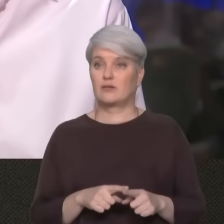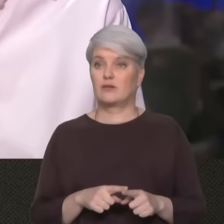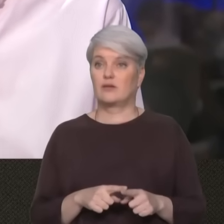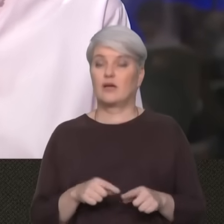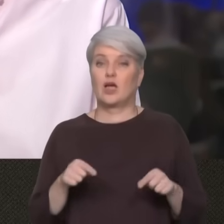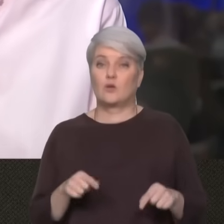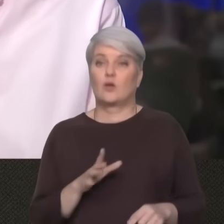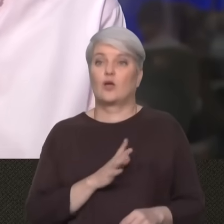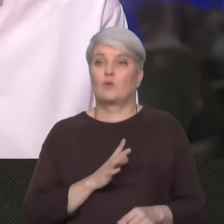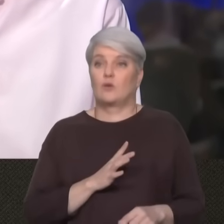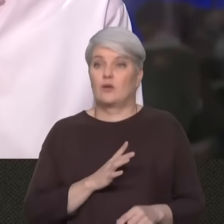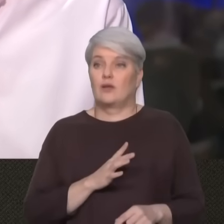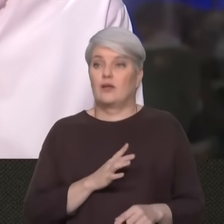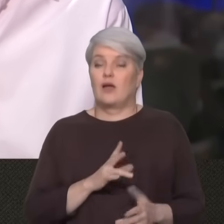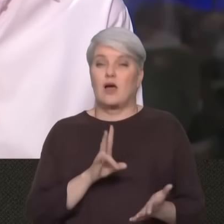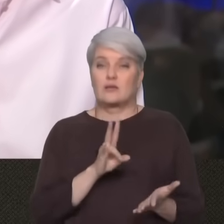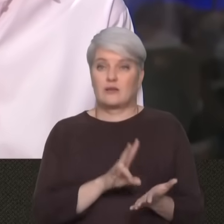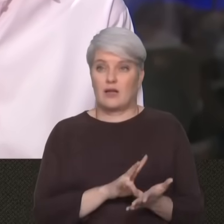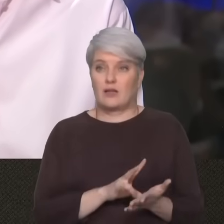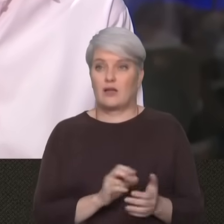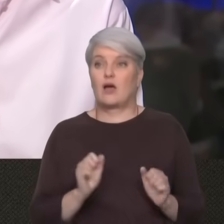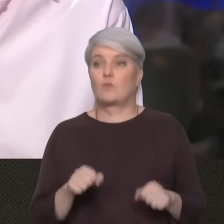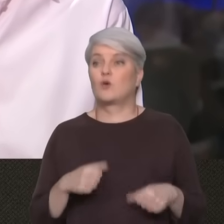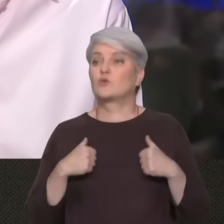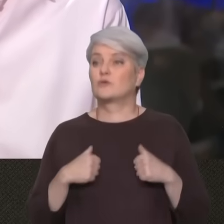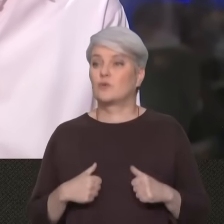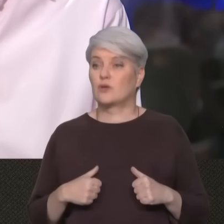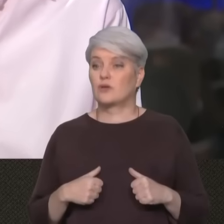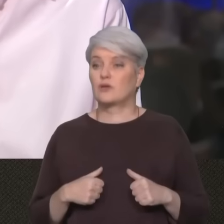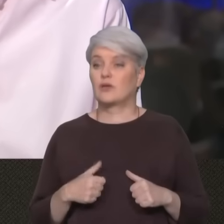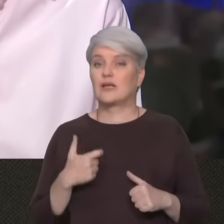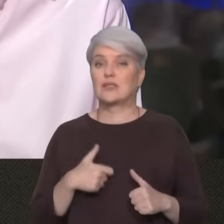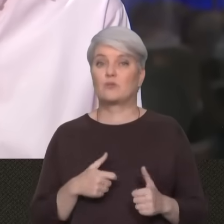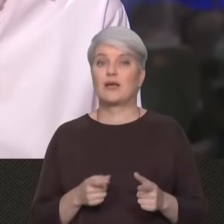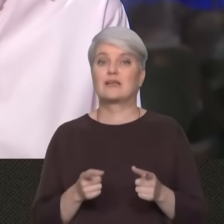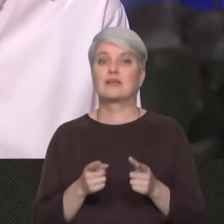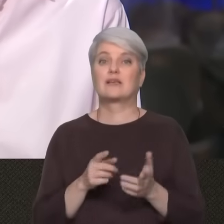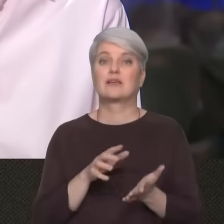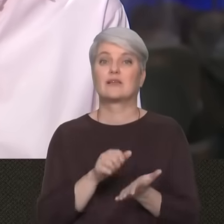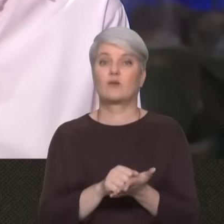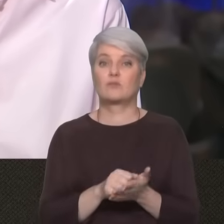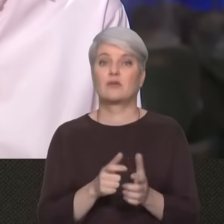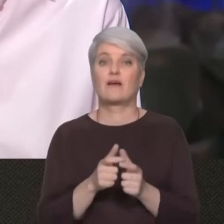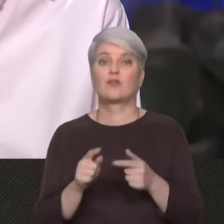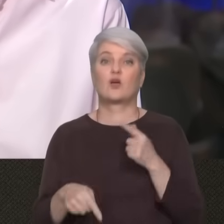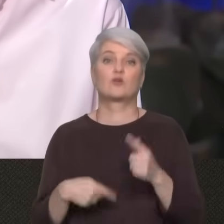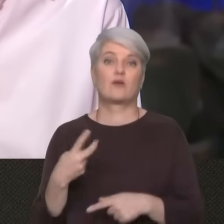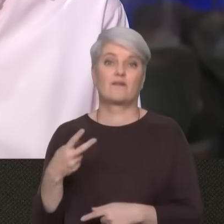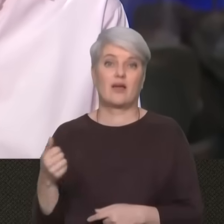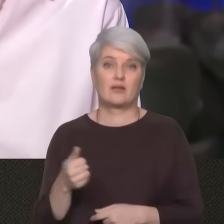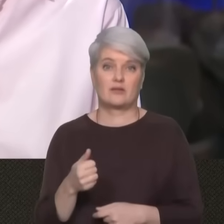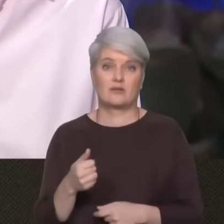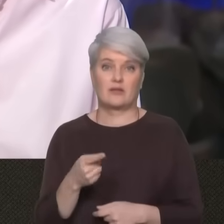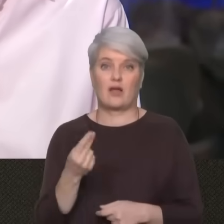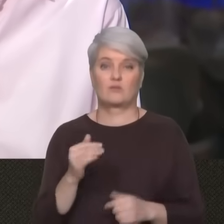які тут знаходилися досить стало, вони можуть спокійно собі забронювати квиток там на через 2 тижні. Вони зараз продаються знову